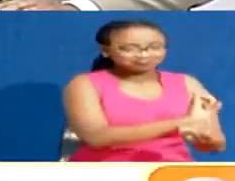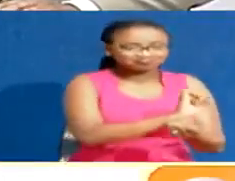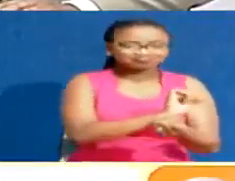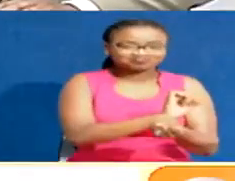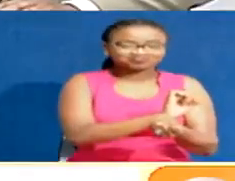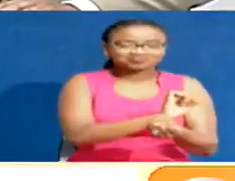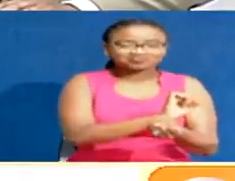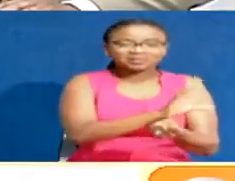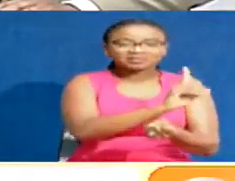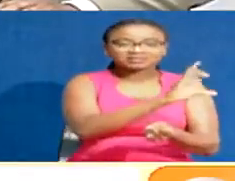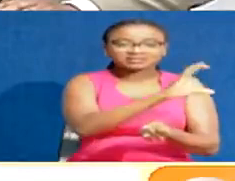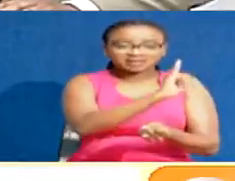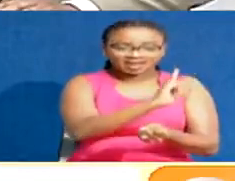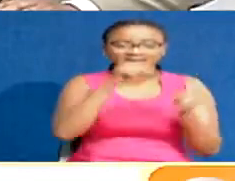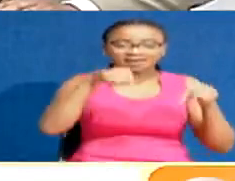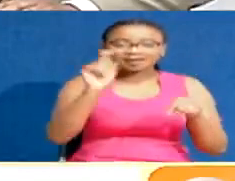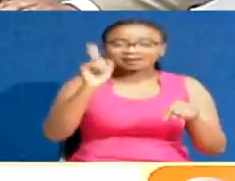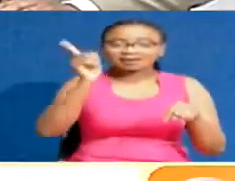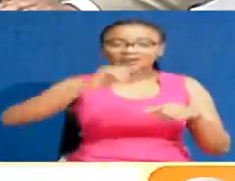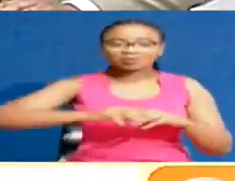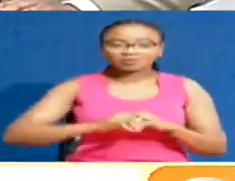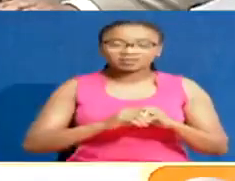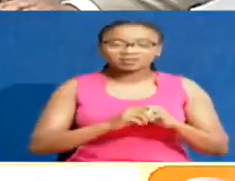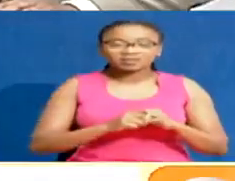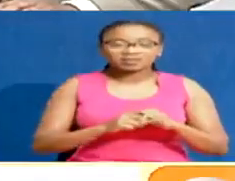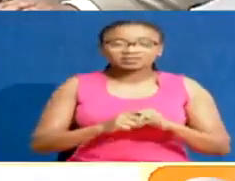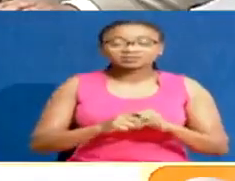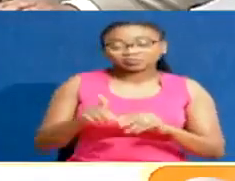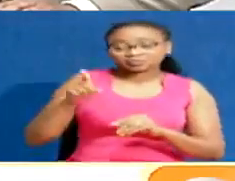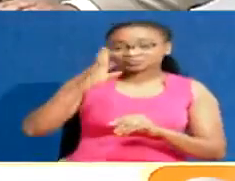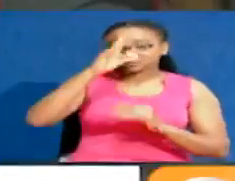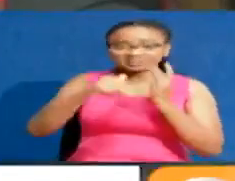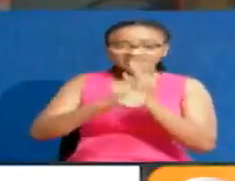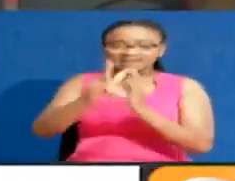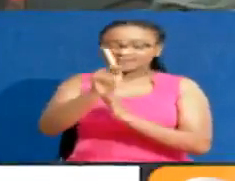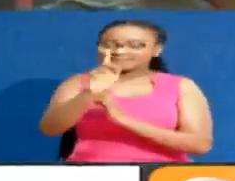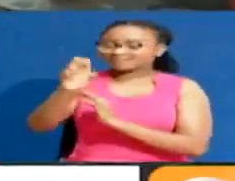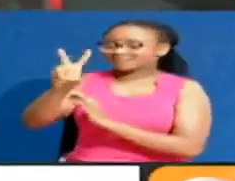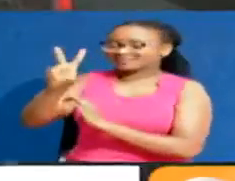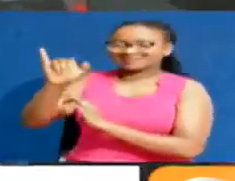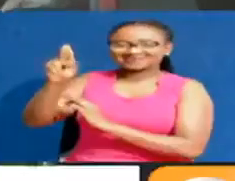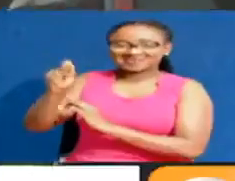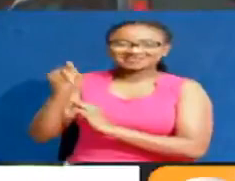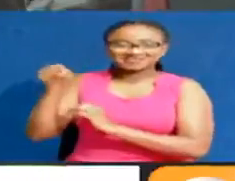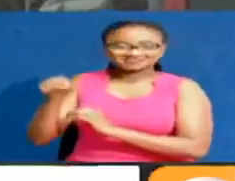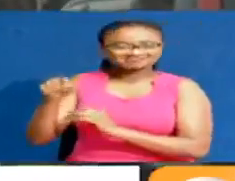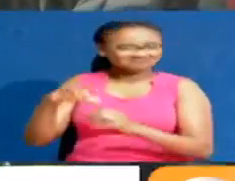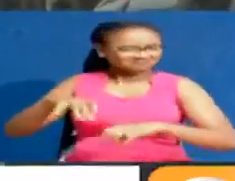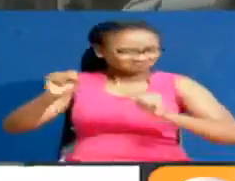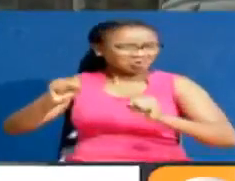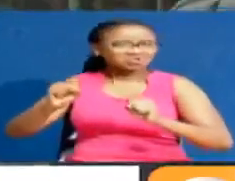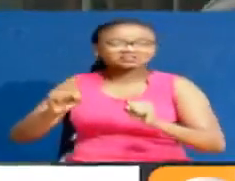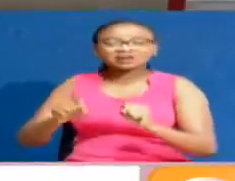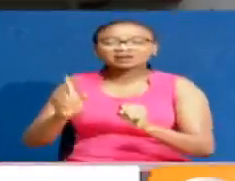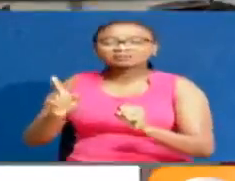upelelezi katika makao makuu ya DCI hapa jijini Nairobi hii leo. Na maafisa huyo kwa jina Kevin Amwai mwenye cheo cha constable hata